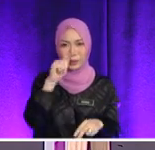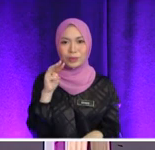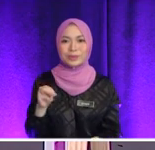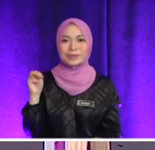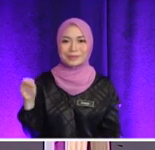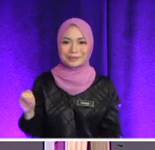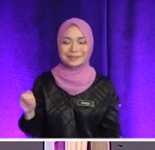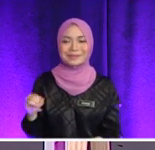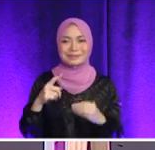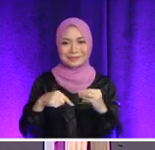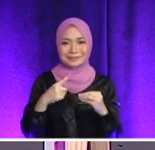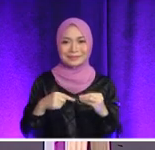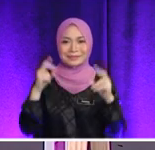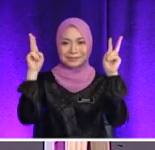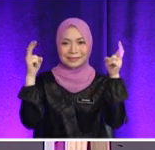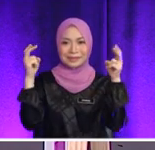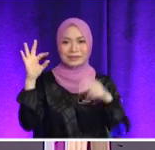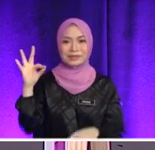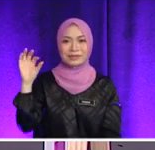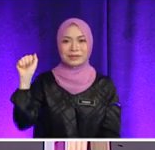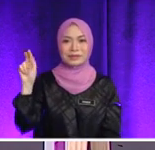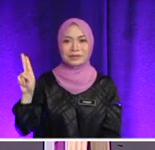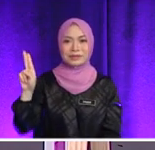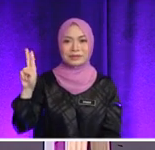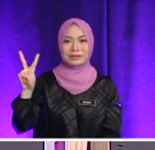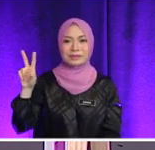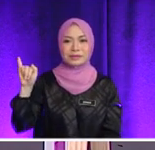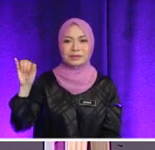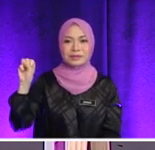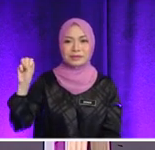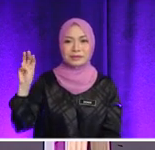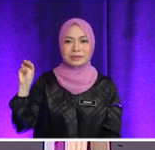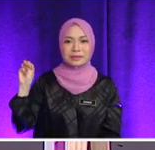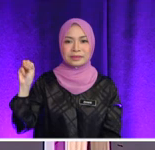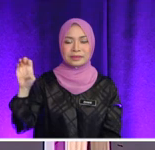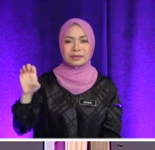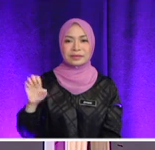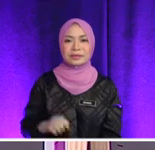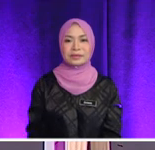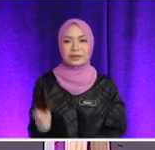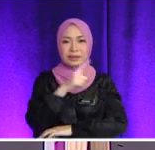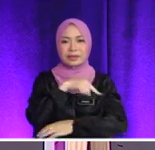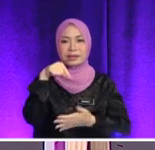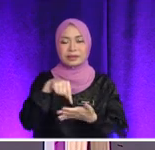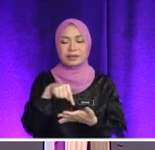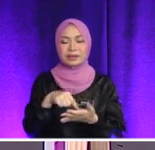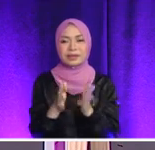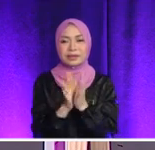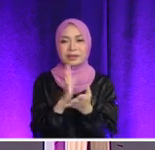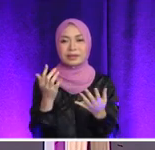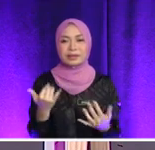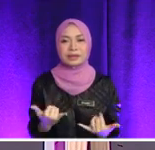itu sendiri oke diharap semua telah bersedia oke cek guna